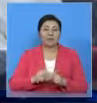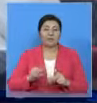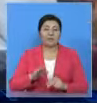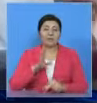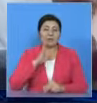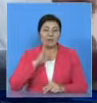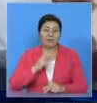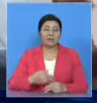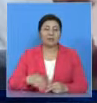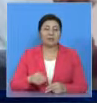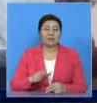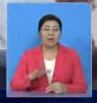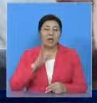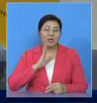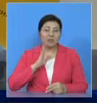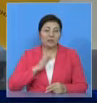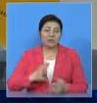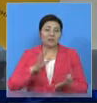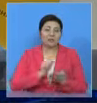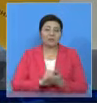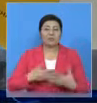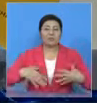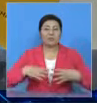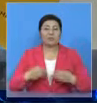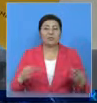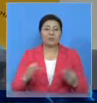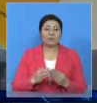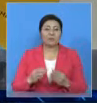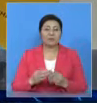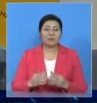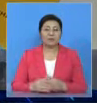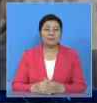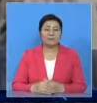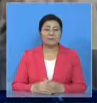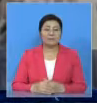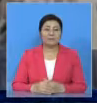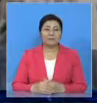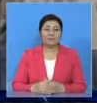роли женщины, занимаемой в семье и обществе.